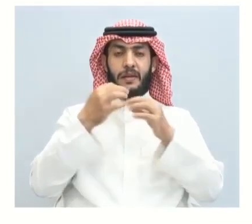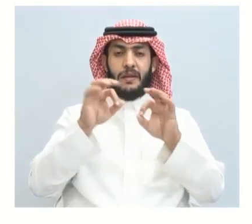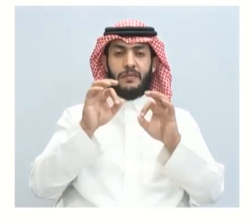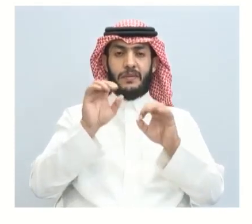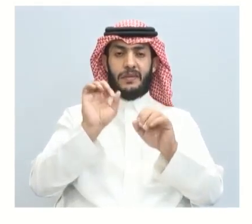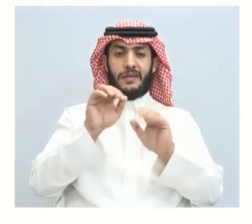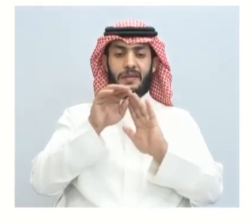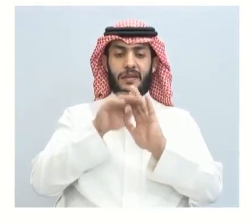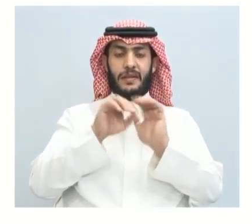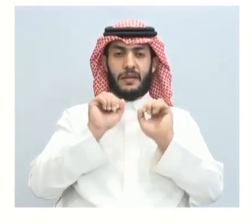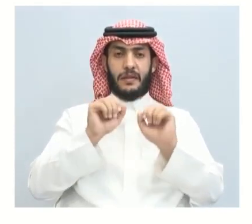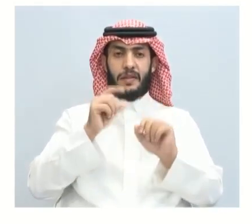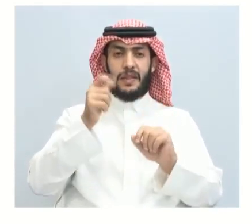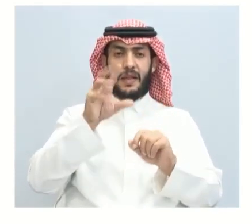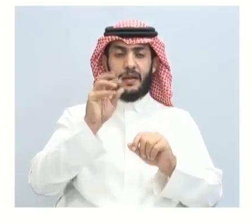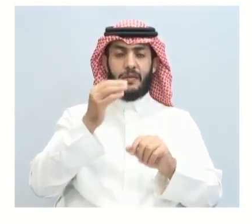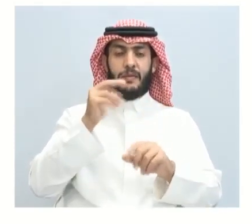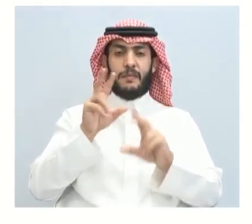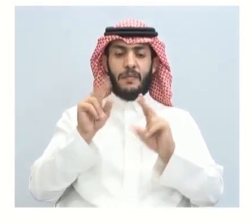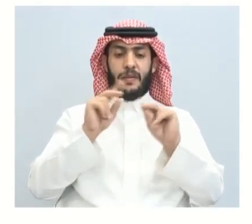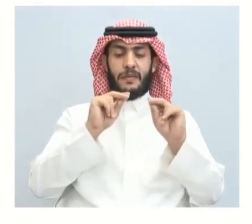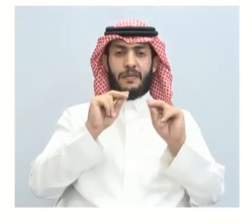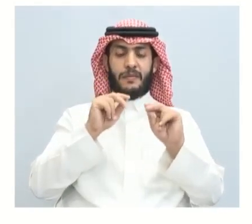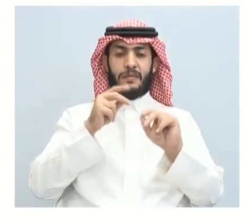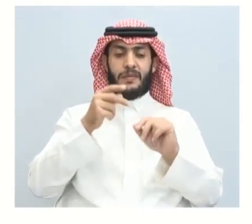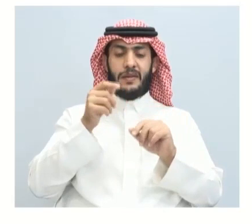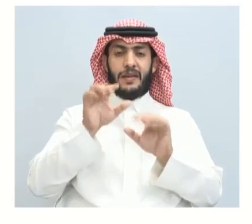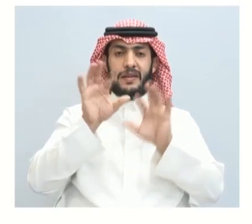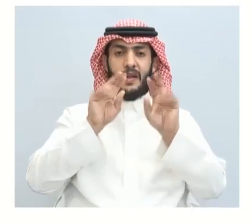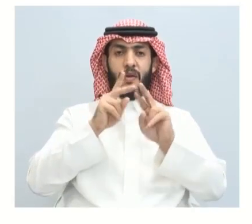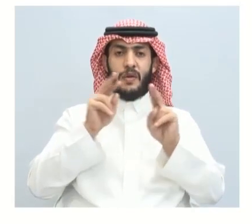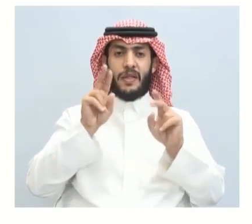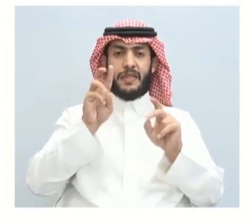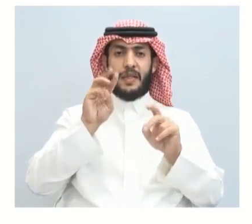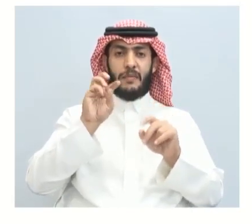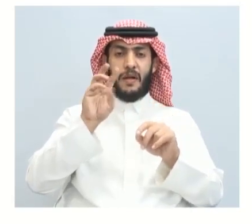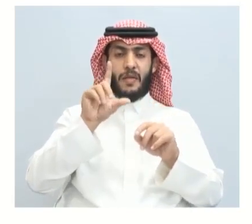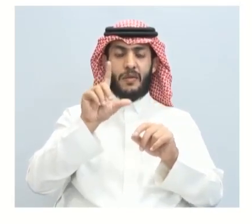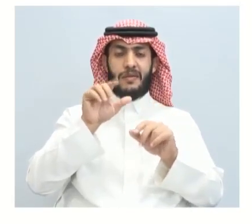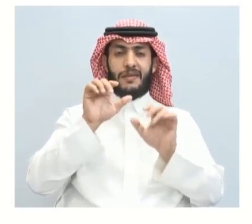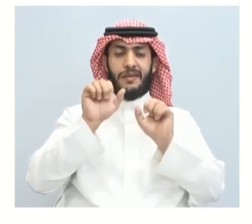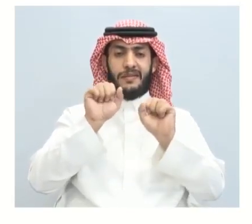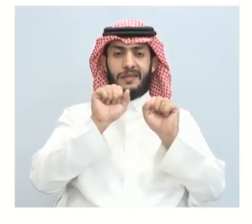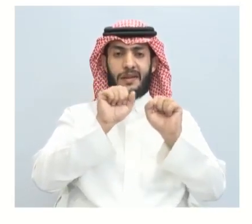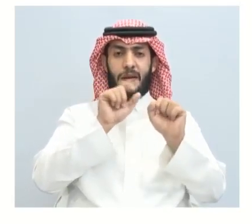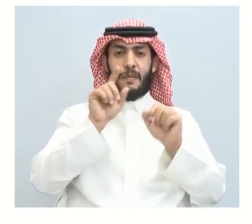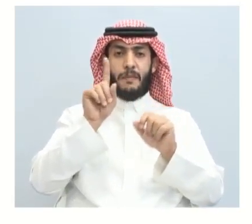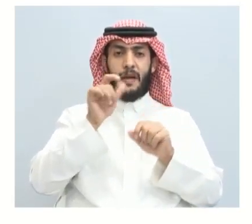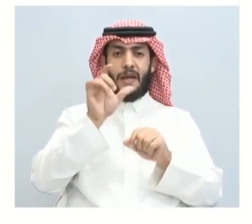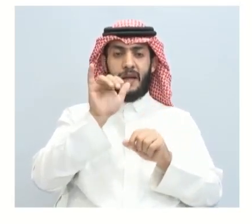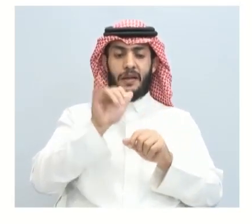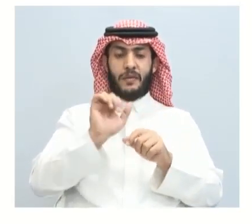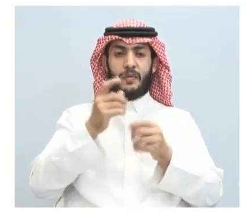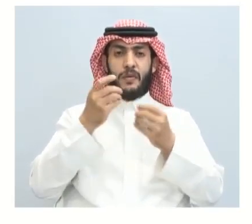الاشارات في هذه الداله فمثلا لو جيتك هنا قلت لك حدد انواع التماثل الموجوده في كل شكل بياني وايضا